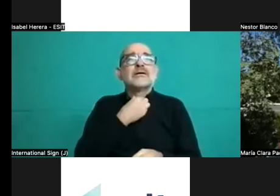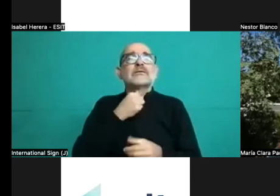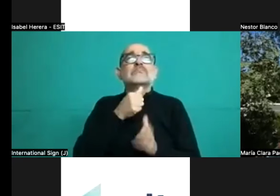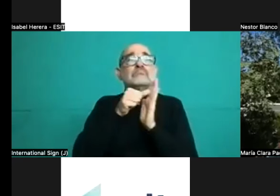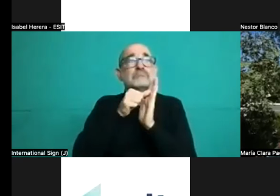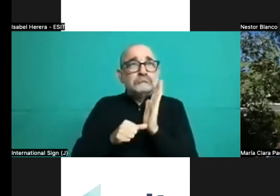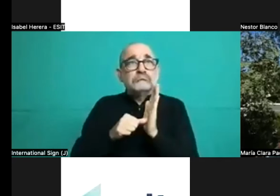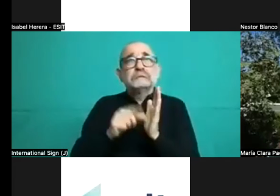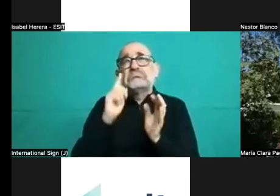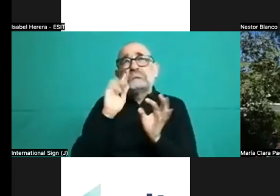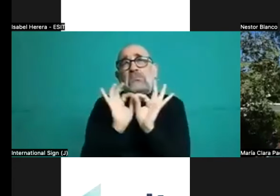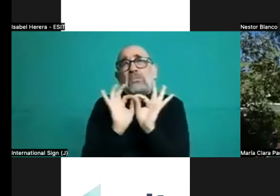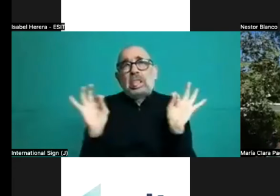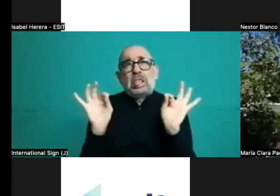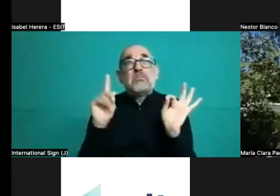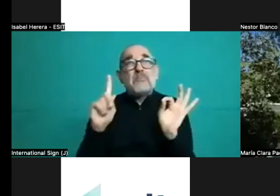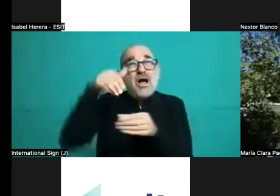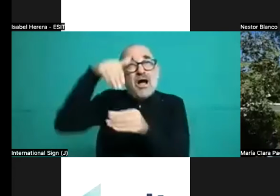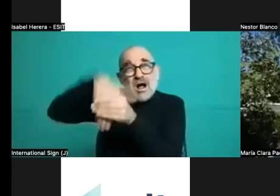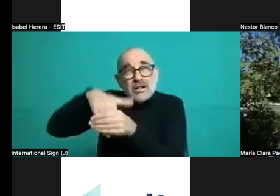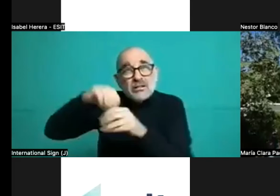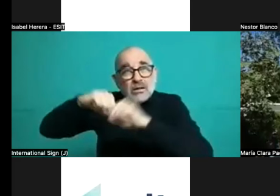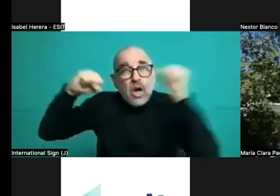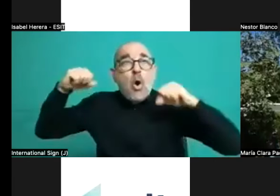Il y a eu des brûlures.